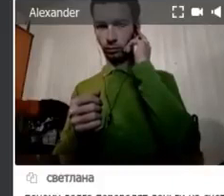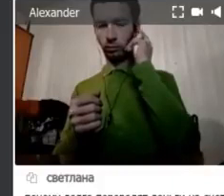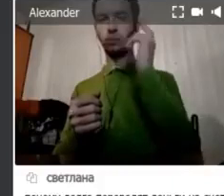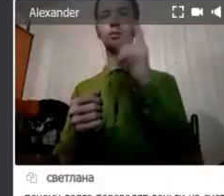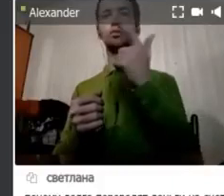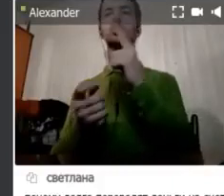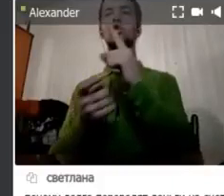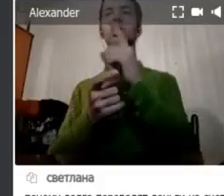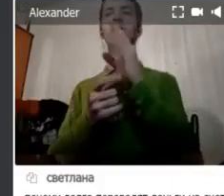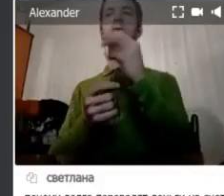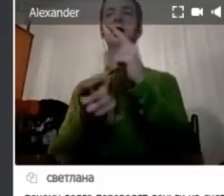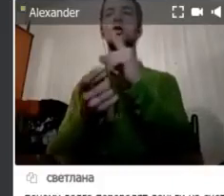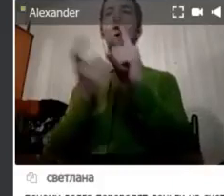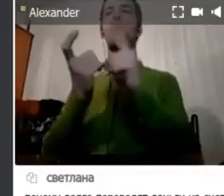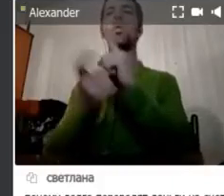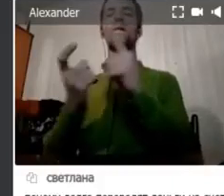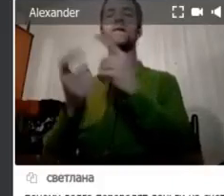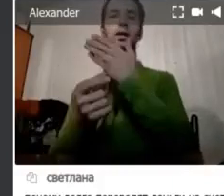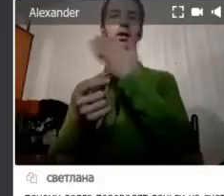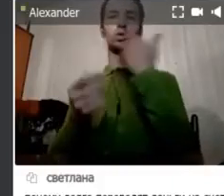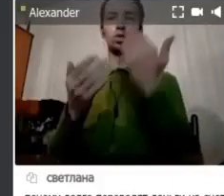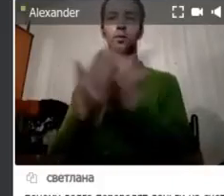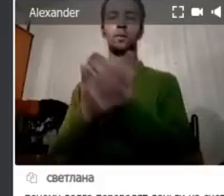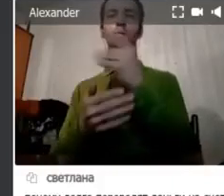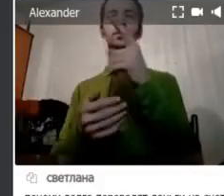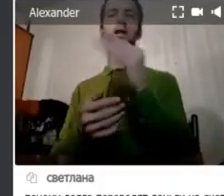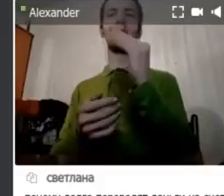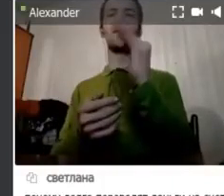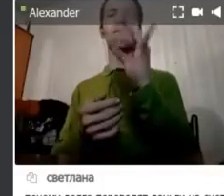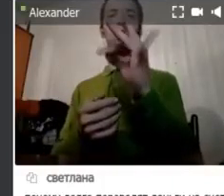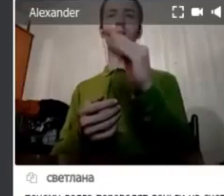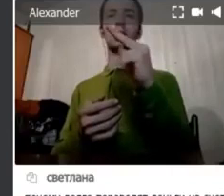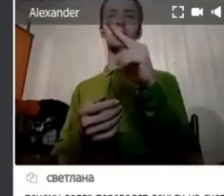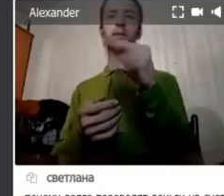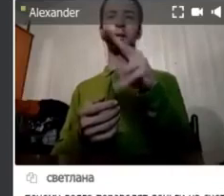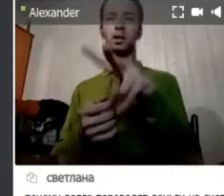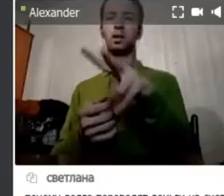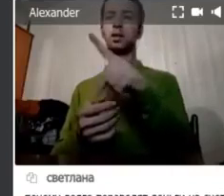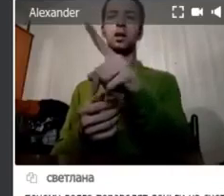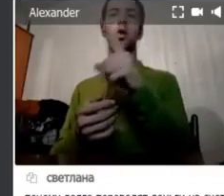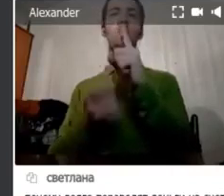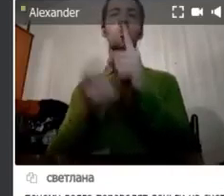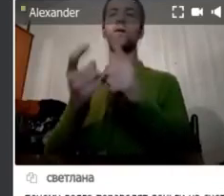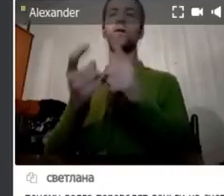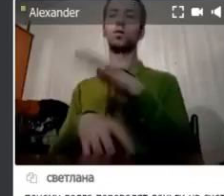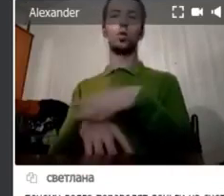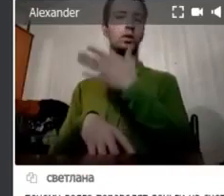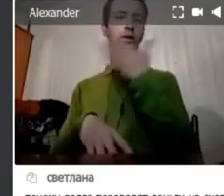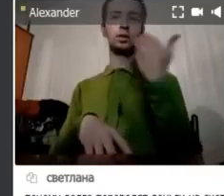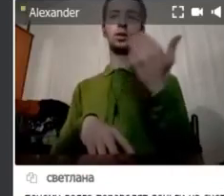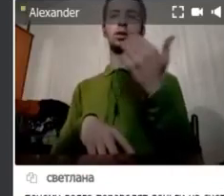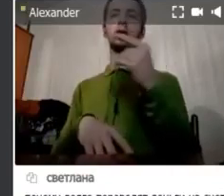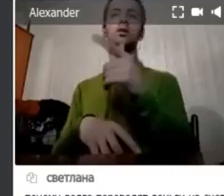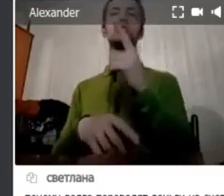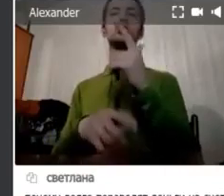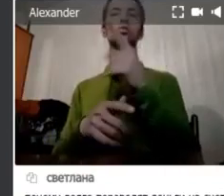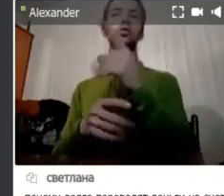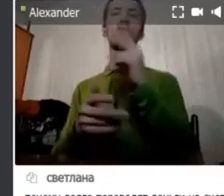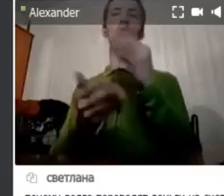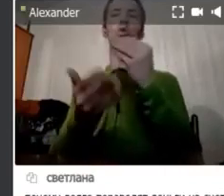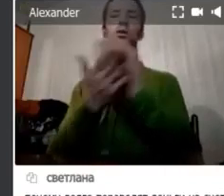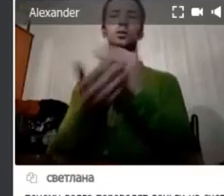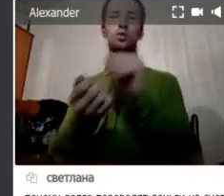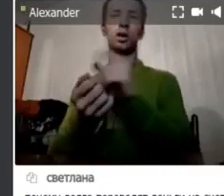мы обсуждали там с коллегами вопрос, нужен ли этот сайт вообще, потому что сейчас гораздо проще сделать в